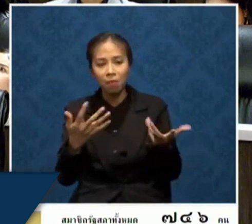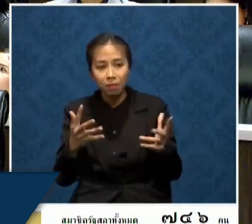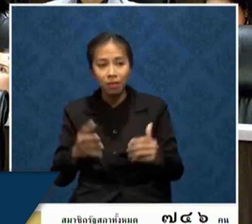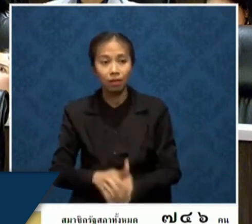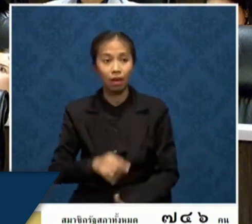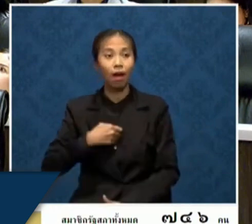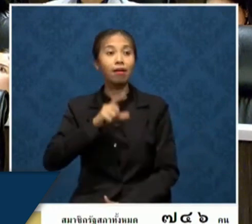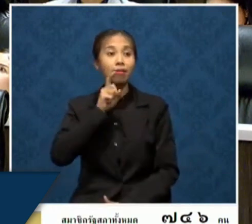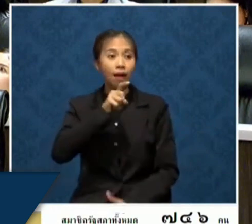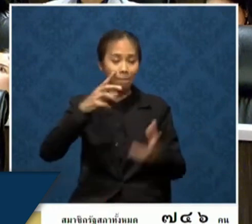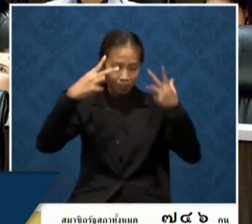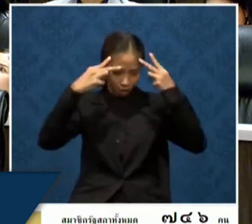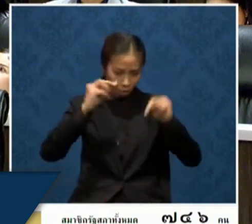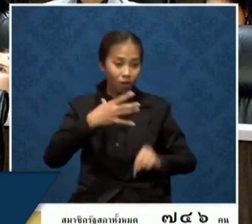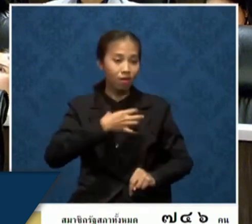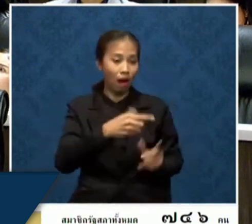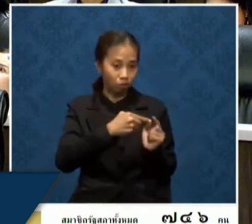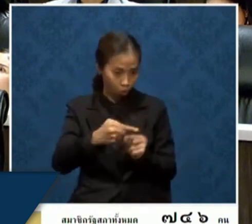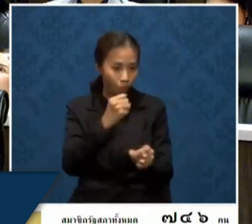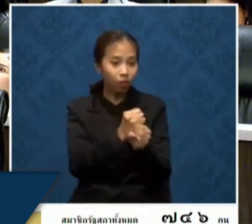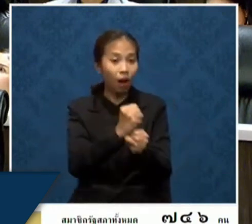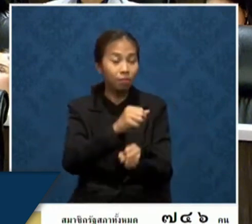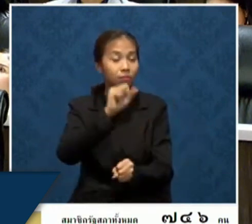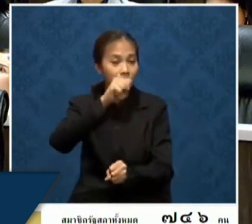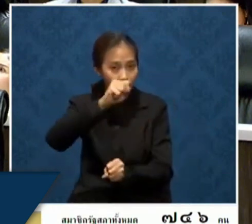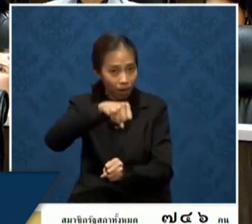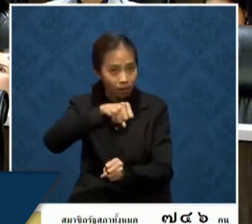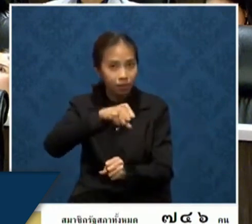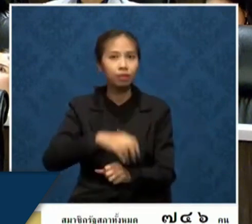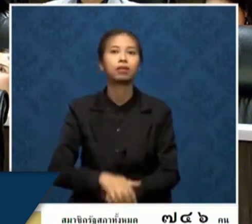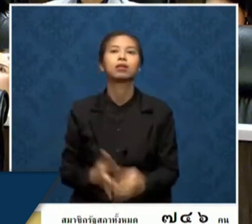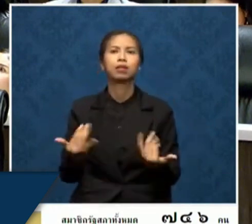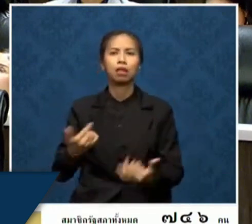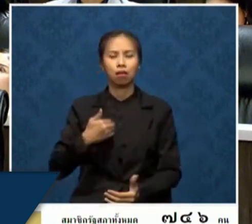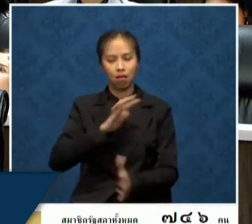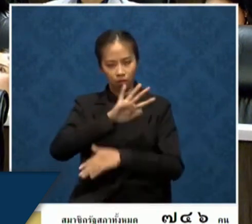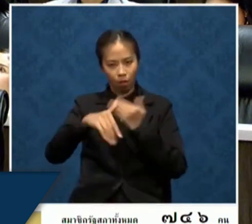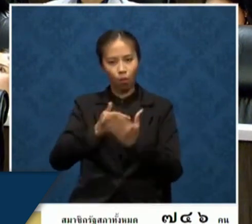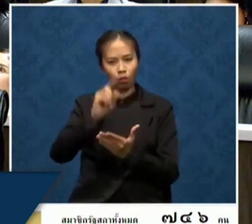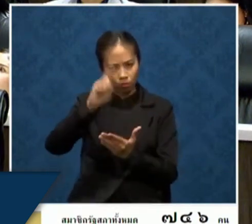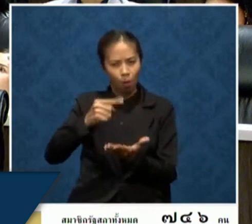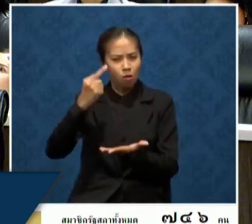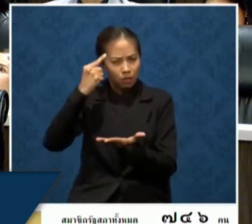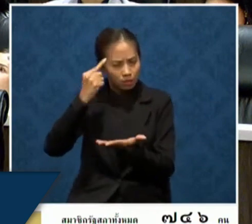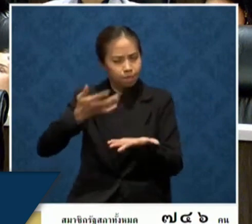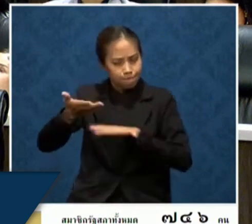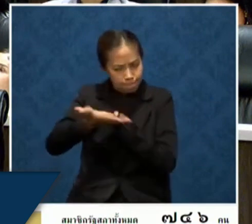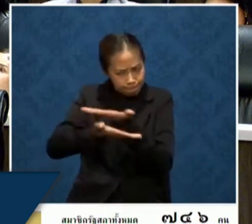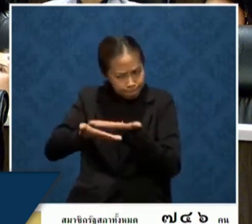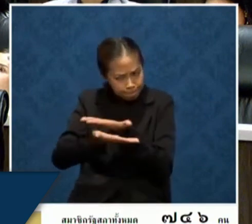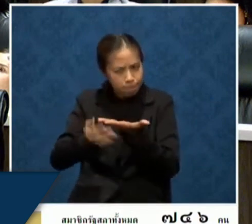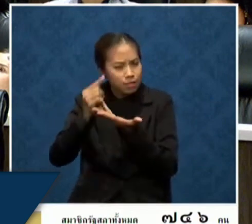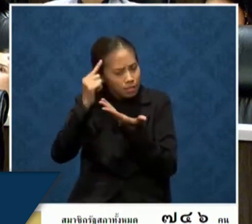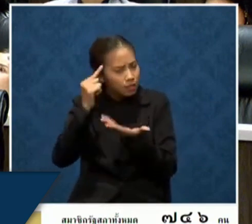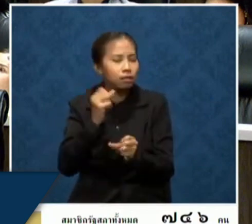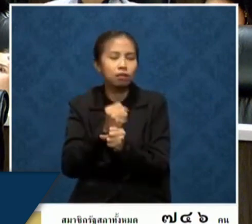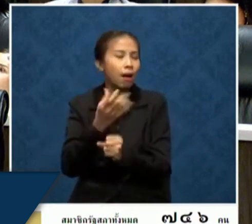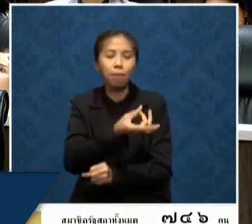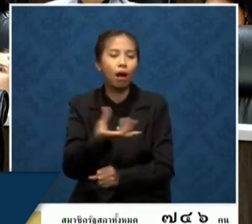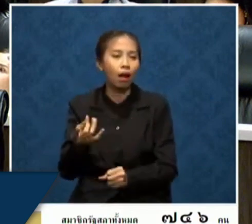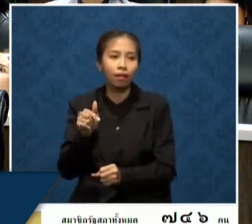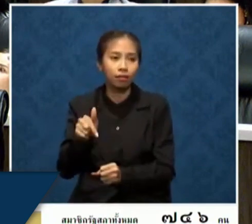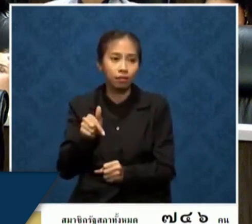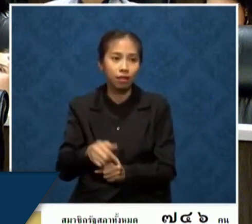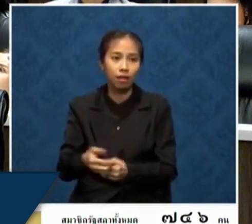อดเรื่องเหล่านี้จริงๆหรือครับทั้งหมดนี้คือสิ่งที่ท่านนายกต้องพิจารณาท่านกำลังต่อยอดอะไรโมเดล